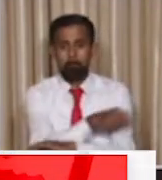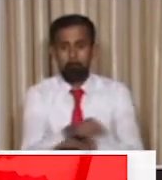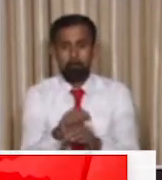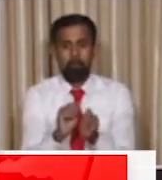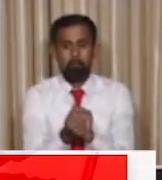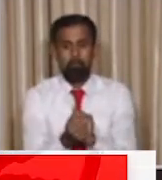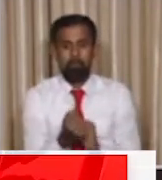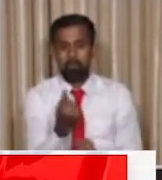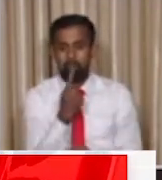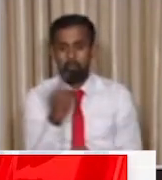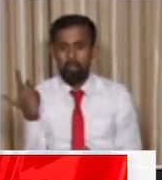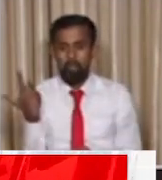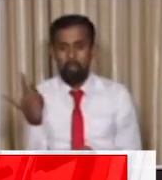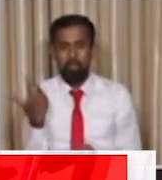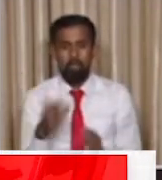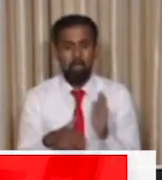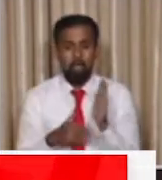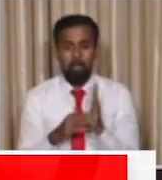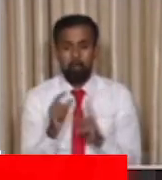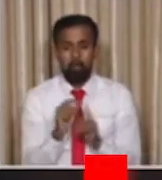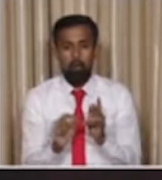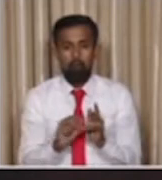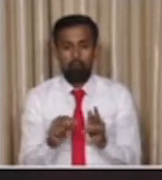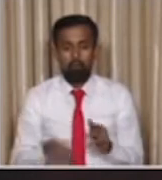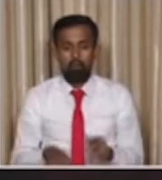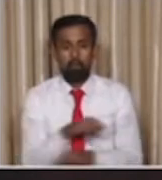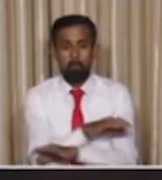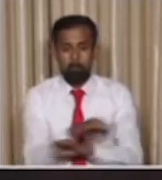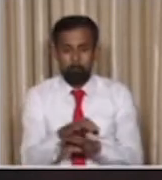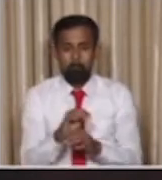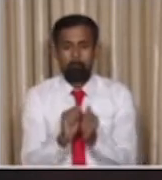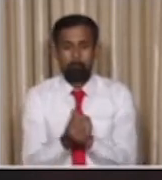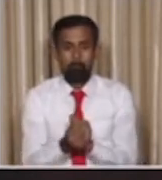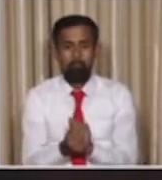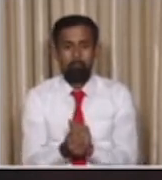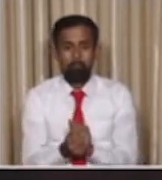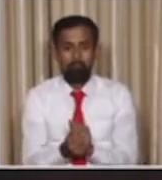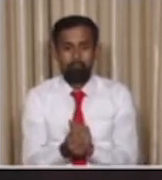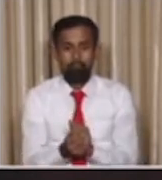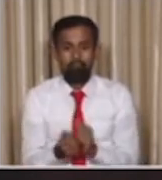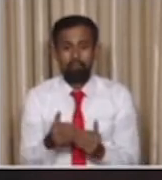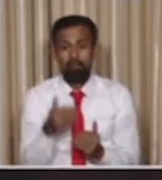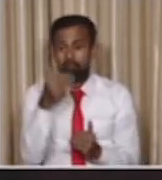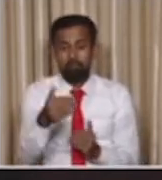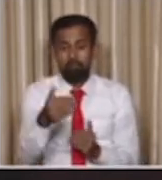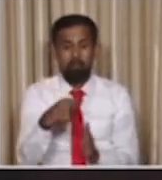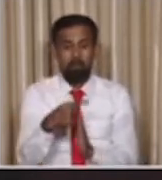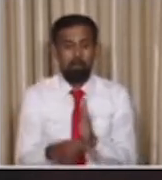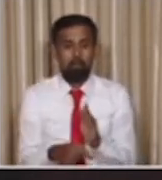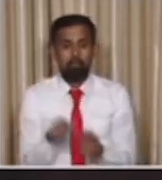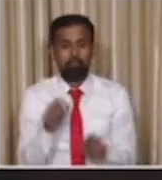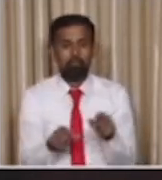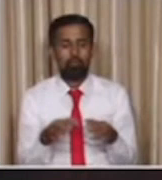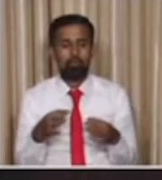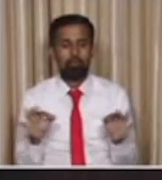මාරු කරලා මේ සෞඛ්‍ය අමාත්‍යාංශය තුල තියෙන දැනට කරගෙන යන ක්‍රමවේදය වෙනස් කරලා අපි අනාගතයේ මේ රටේ මිනිසුන්ට